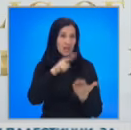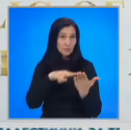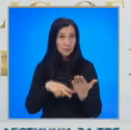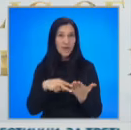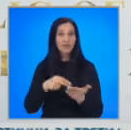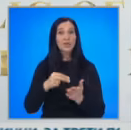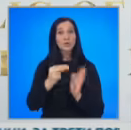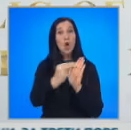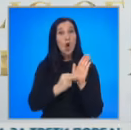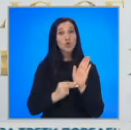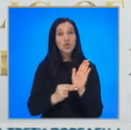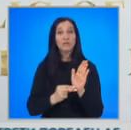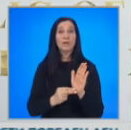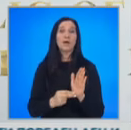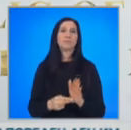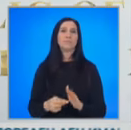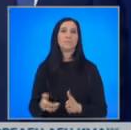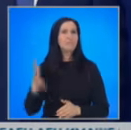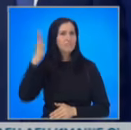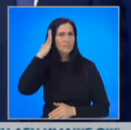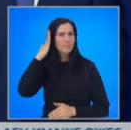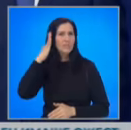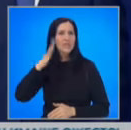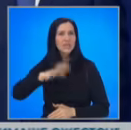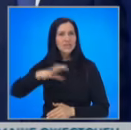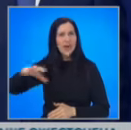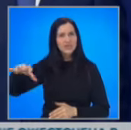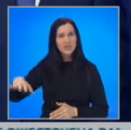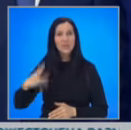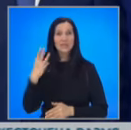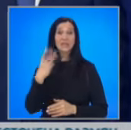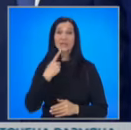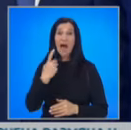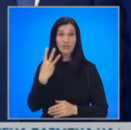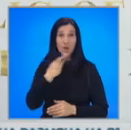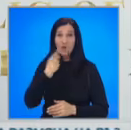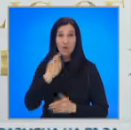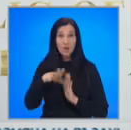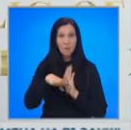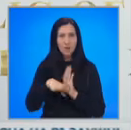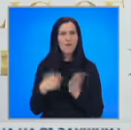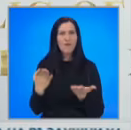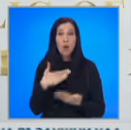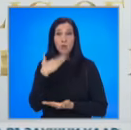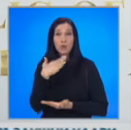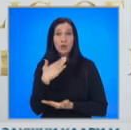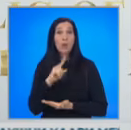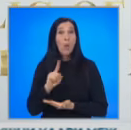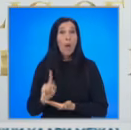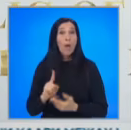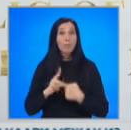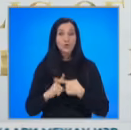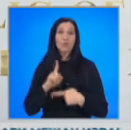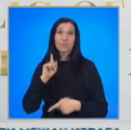на съответните министерства за тригодишната програма, какво е постигнато, какво е положително, което трябва